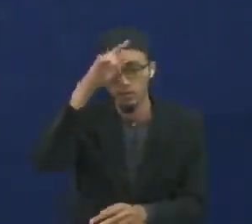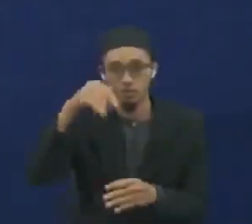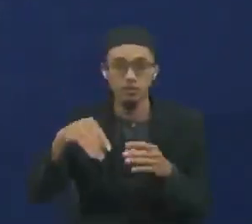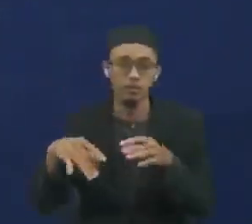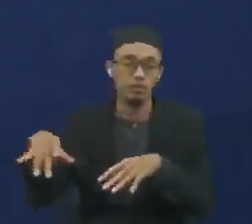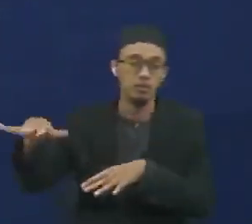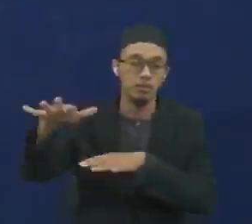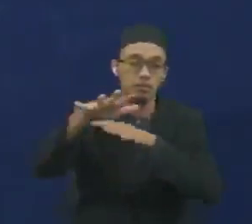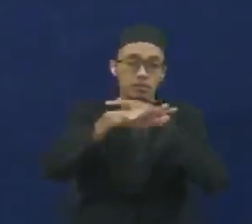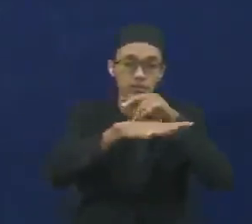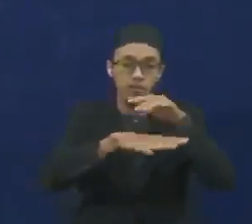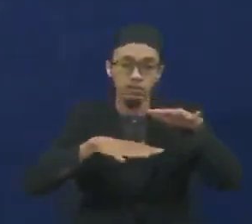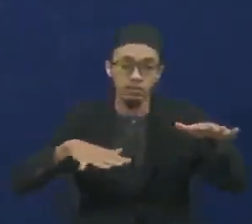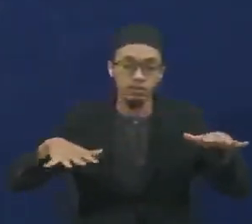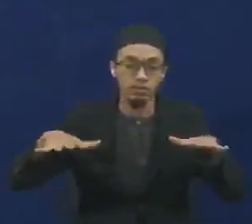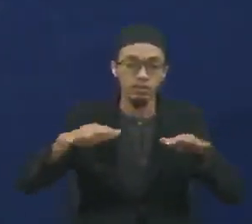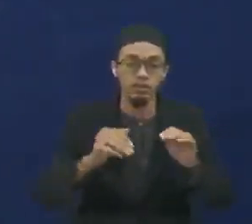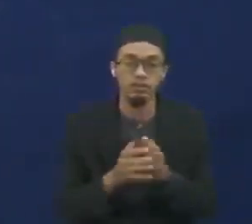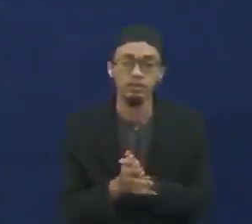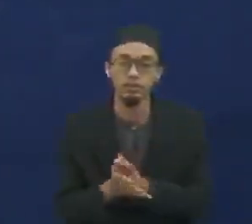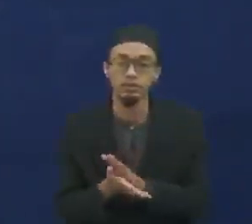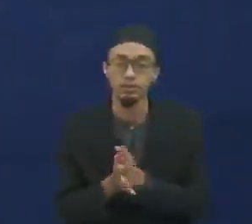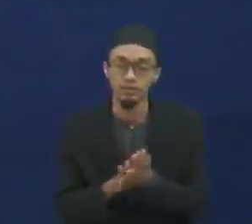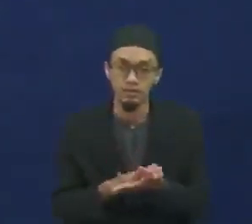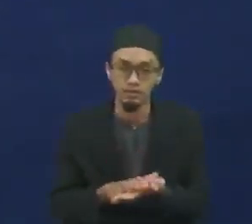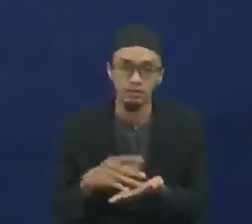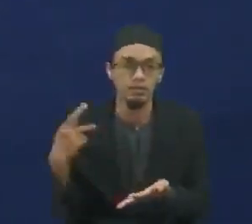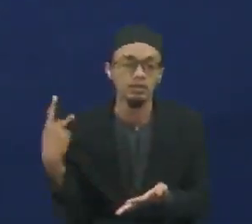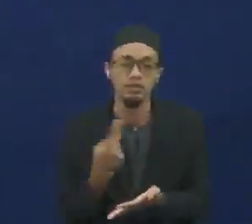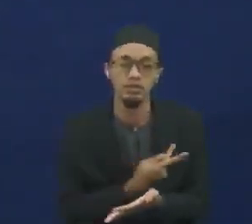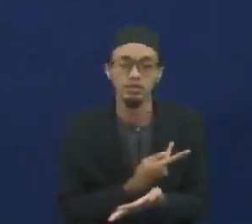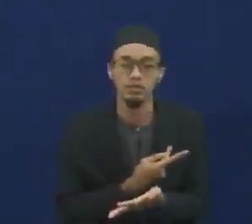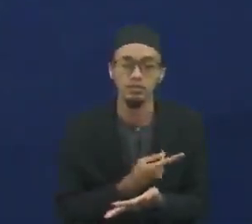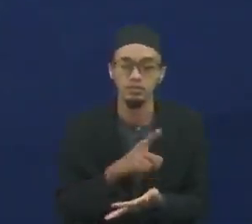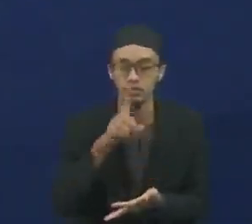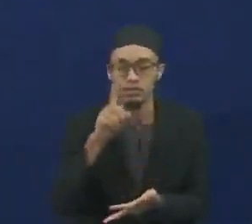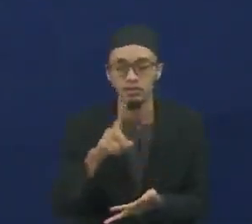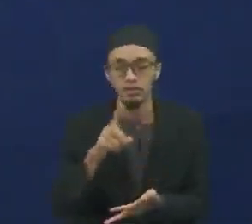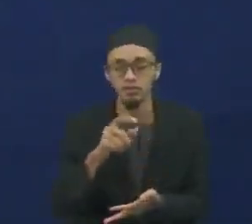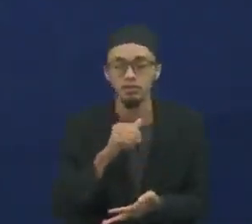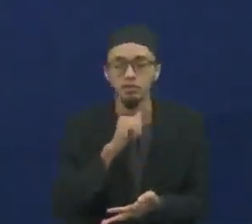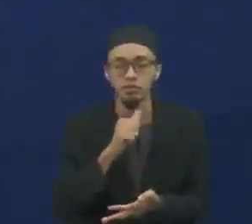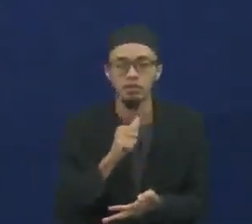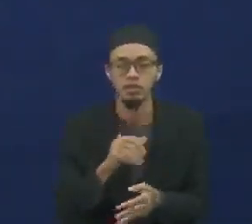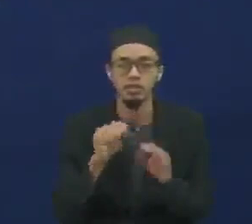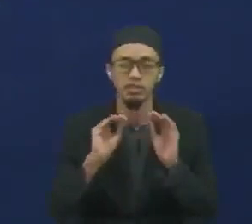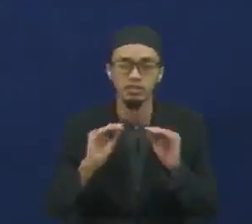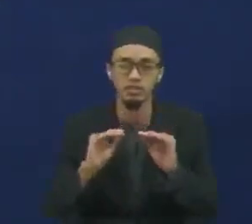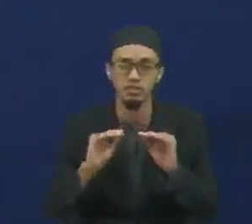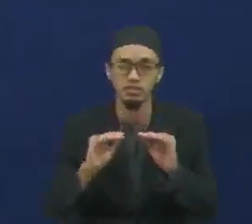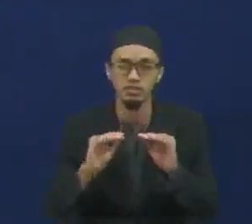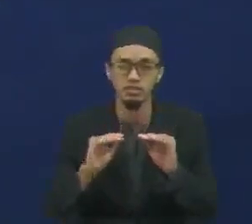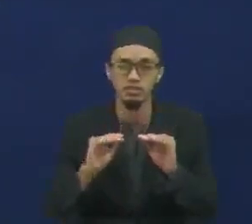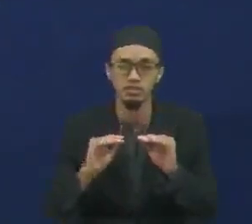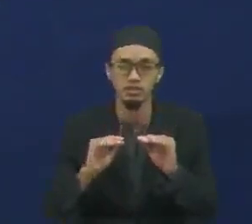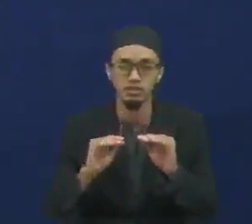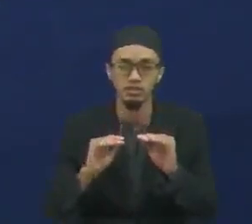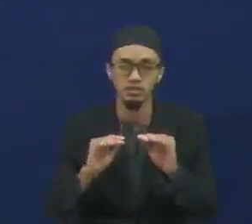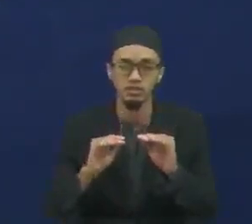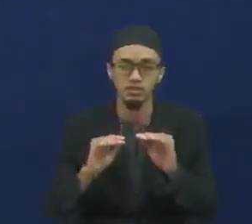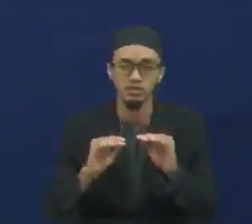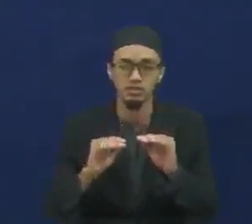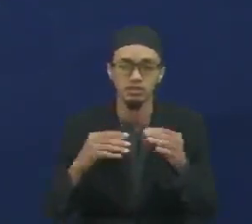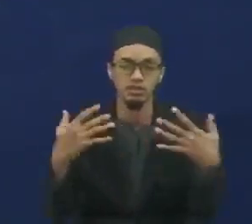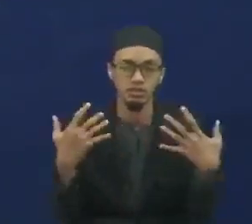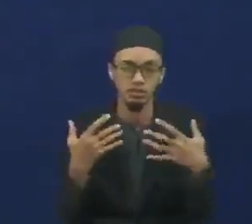tetapi satu ajar kita takut syaitan, satu ajar untuk kita menjauhi syaitan. Menjauhi syaitan tak semestinya kita